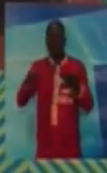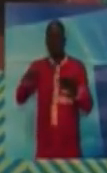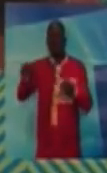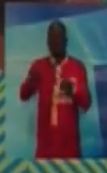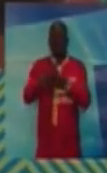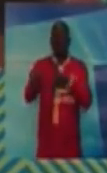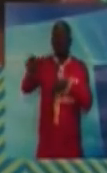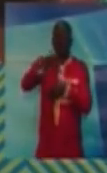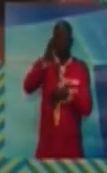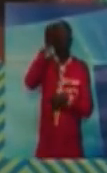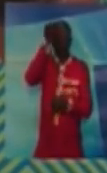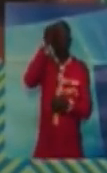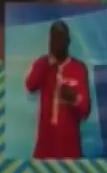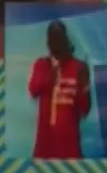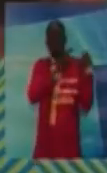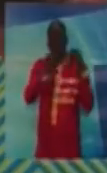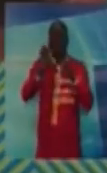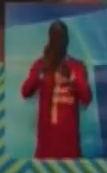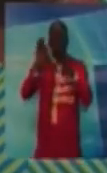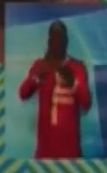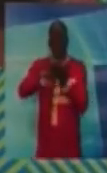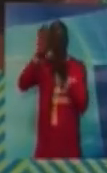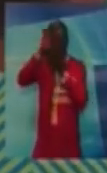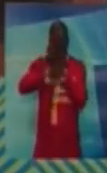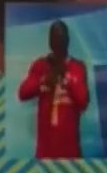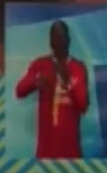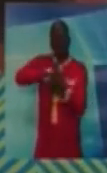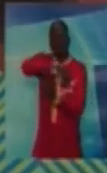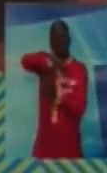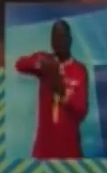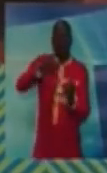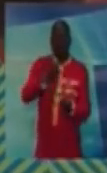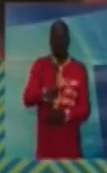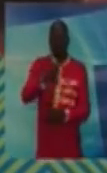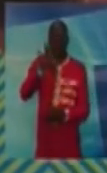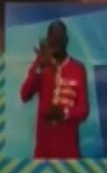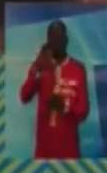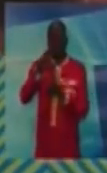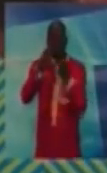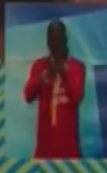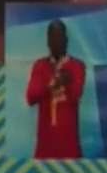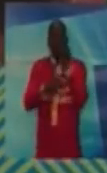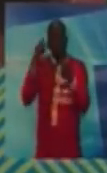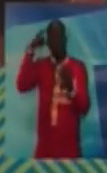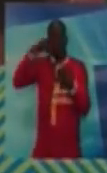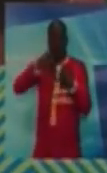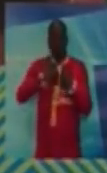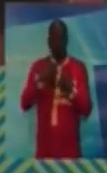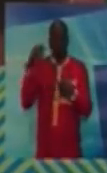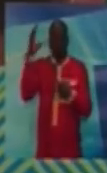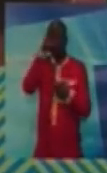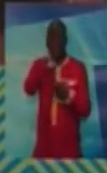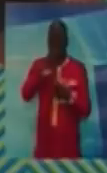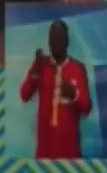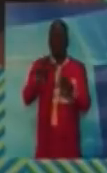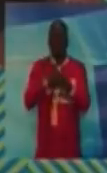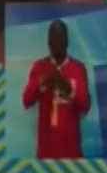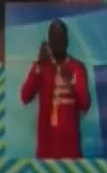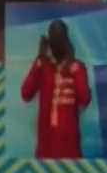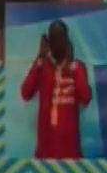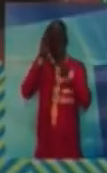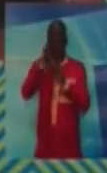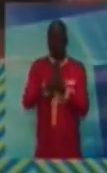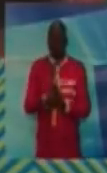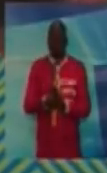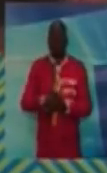que, comme vous le savez, nous sommes depuis le mois de février dans des tournées au niveau des 45 provinces. Et on aura l'occasion d'ailleurs de tirer les premiers enseignements. Mais